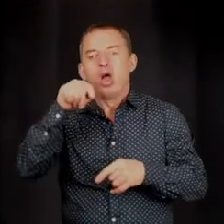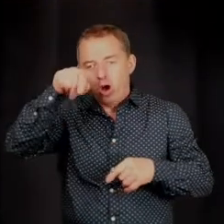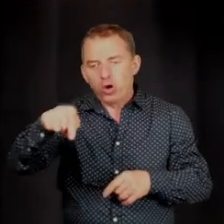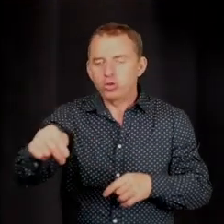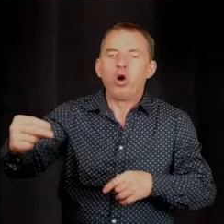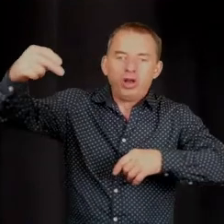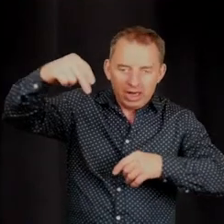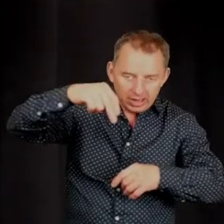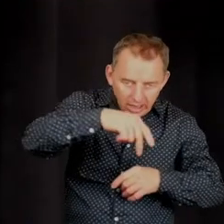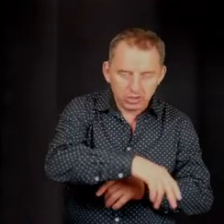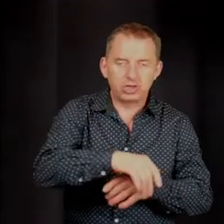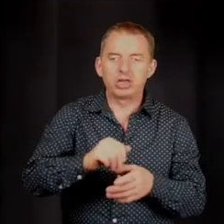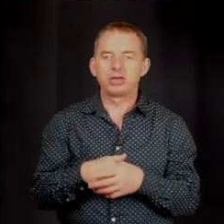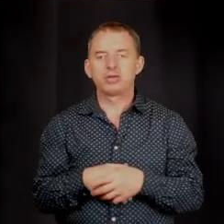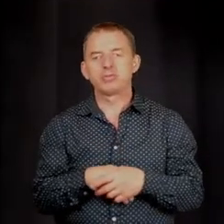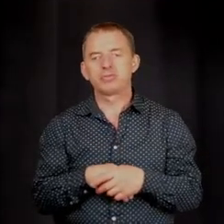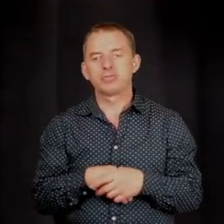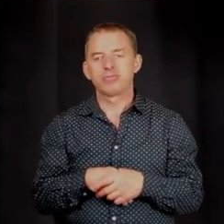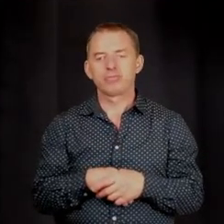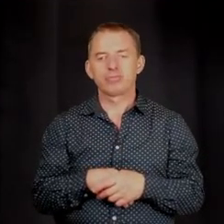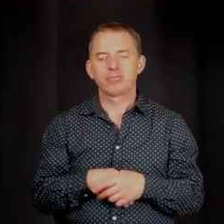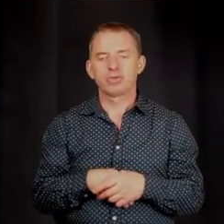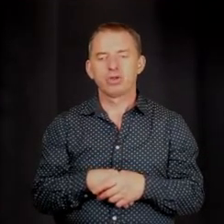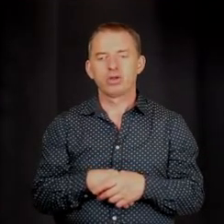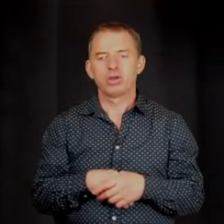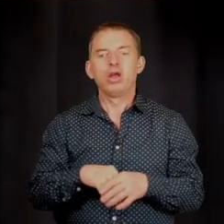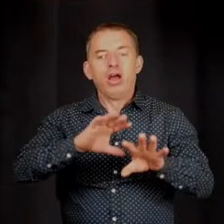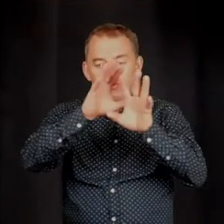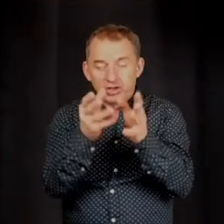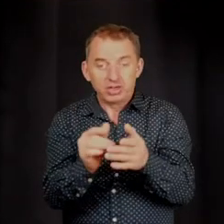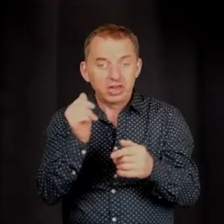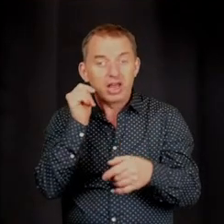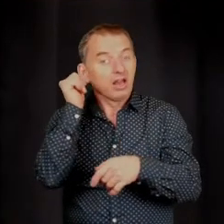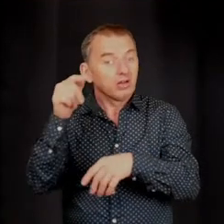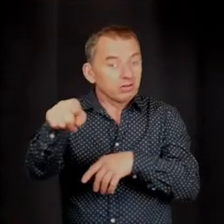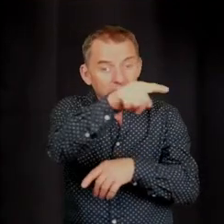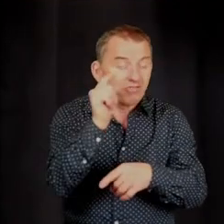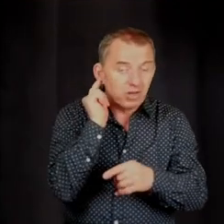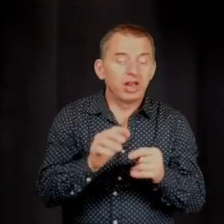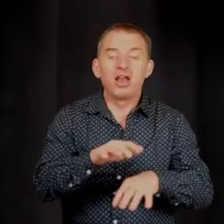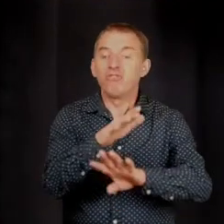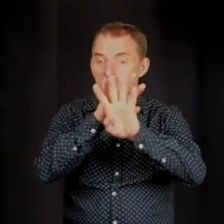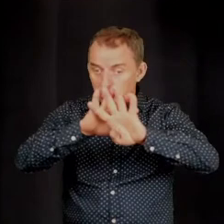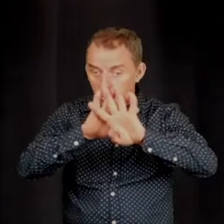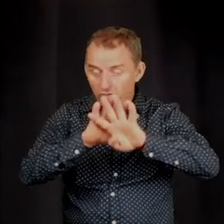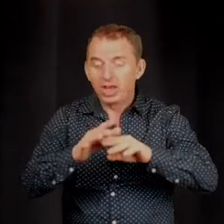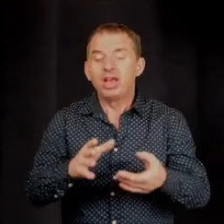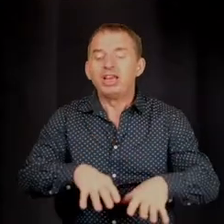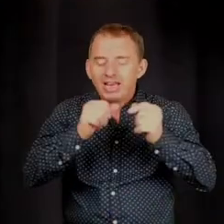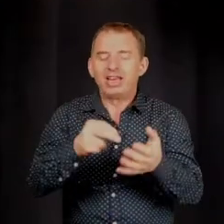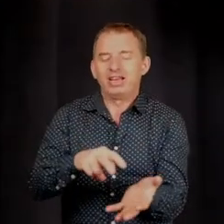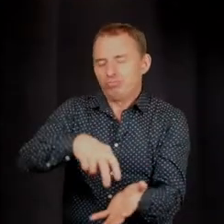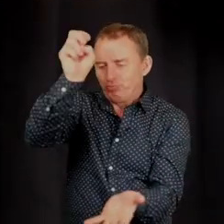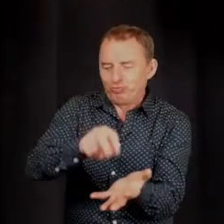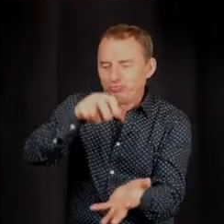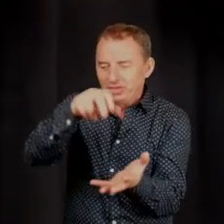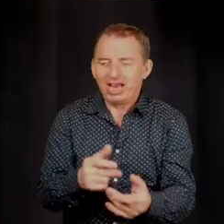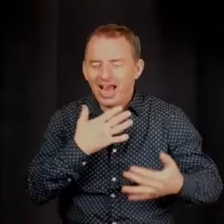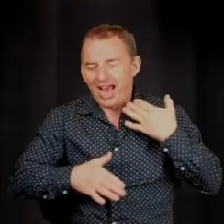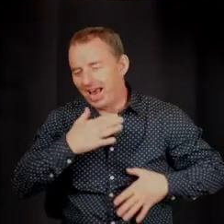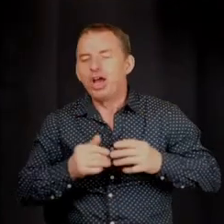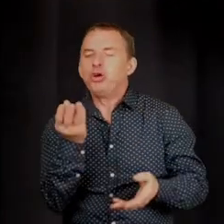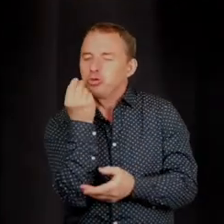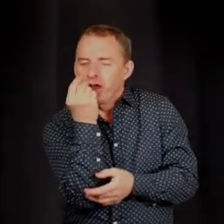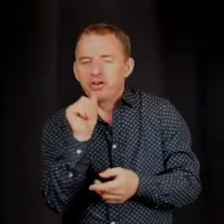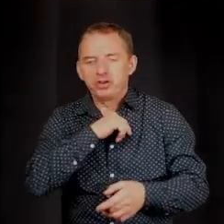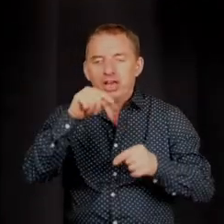nadeszli. Prisoners danced together. Wszyscy ci więźniowie zaczęli skakać z radości. They laughed. Oni zaczęli cieszyć